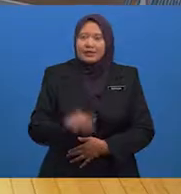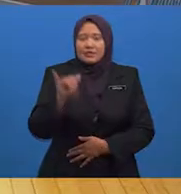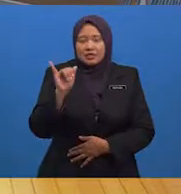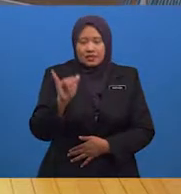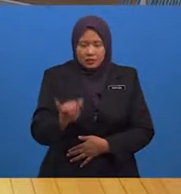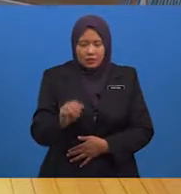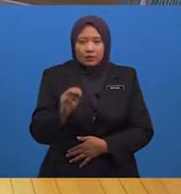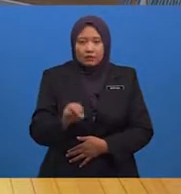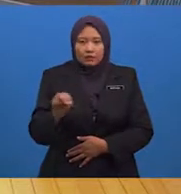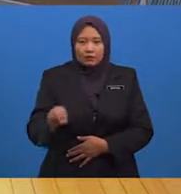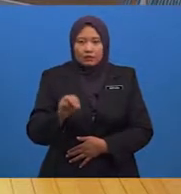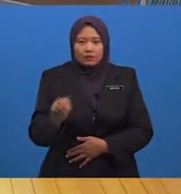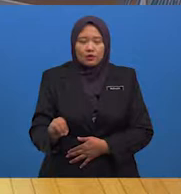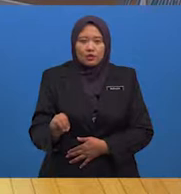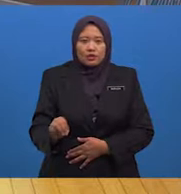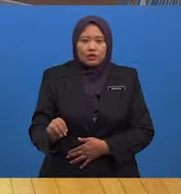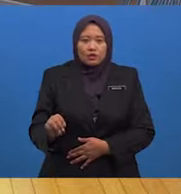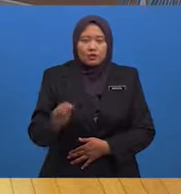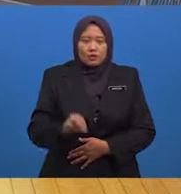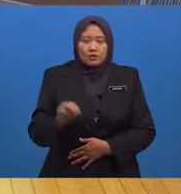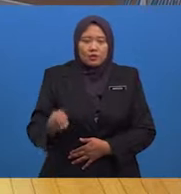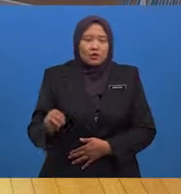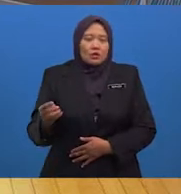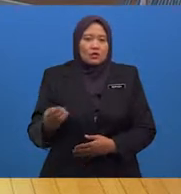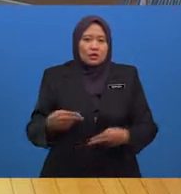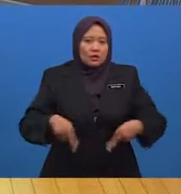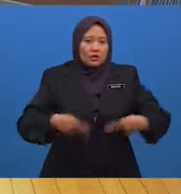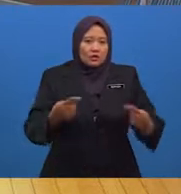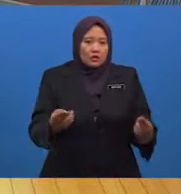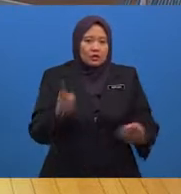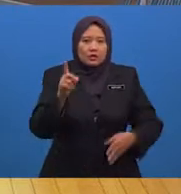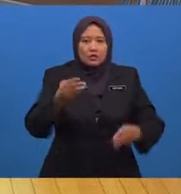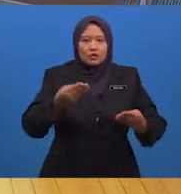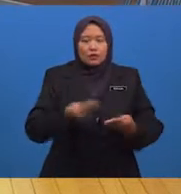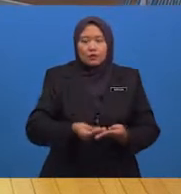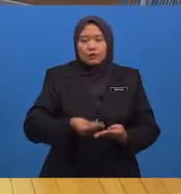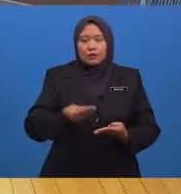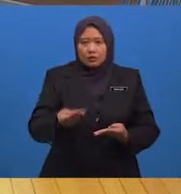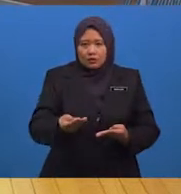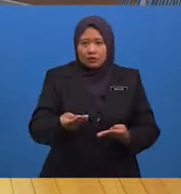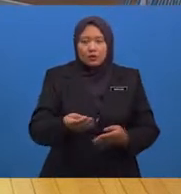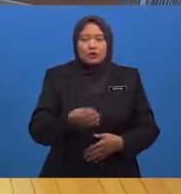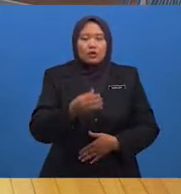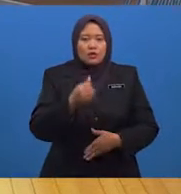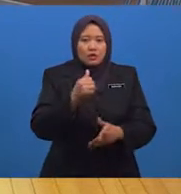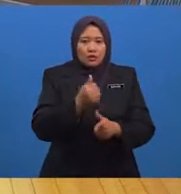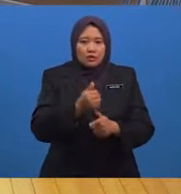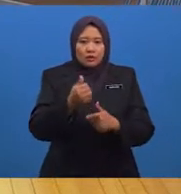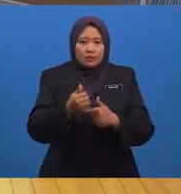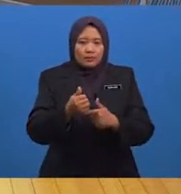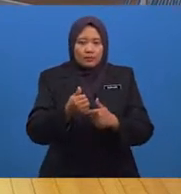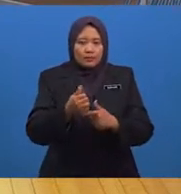Ya, murid-murid, hadiah merupakan satu pemberian atau penghargaan yang